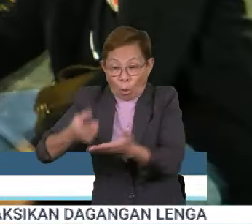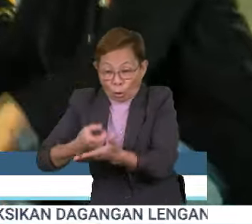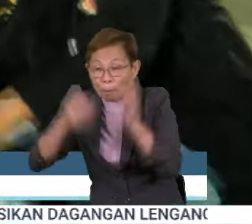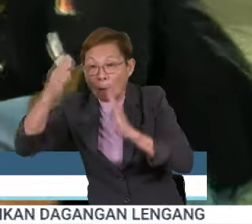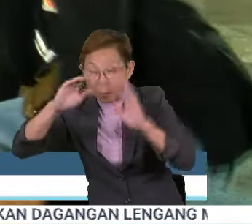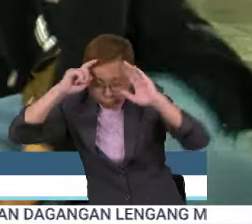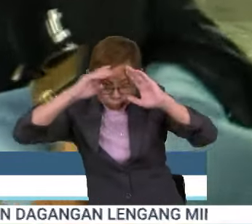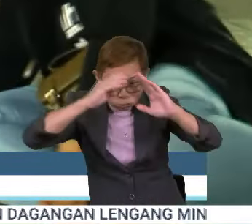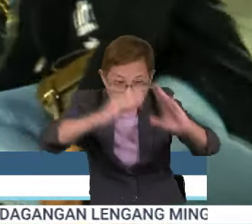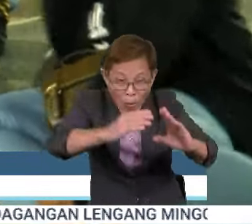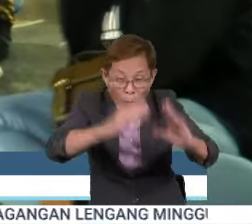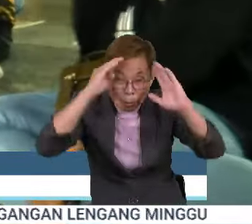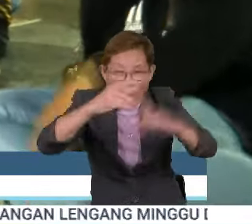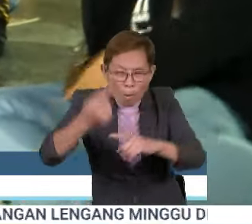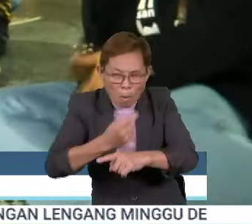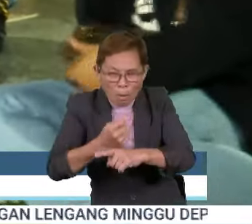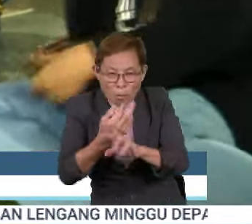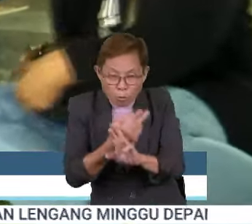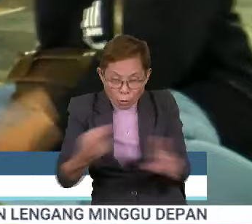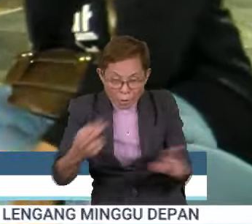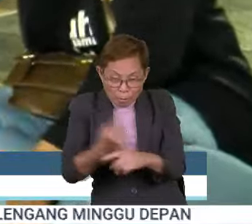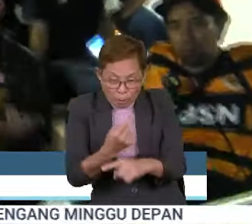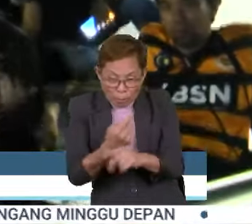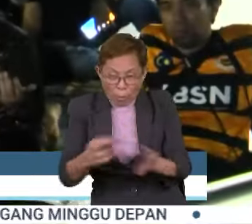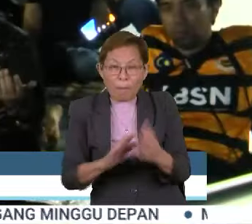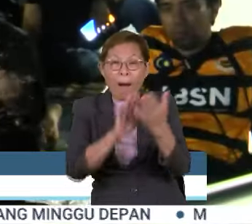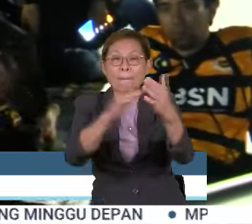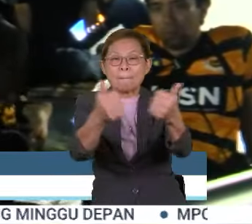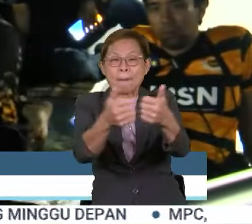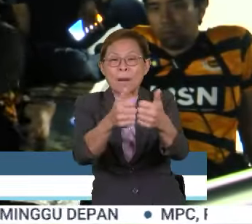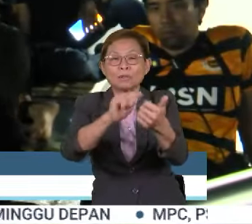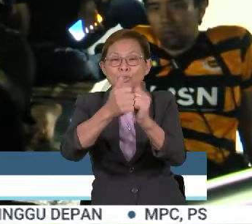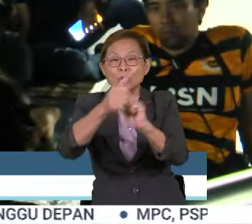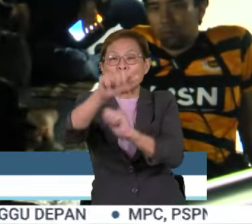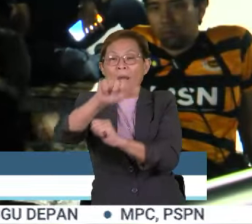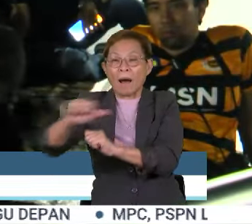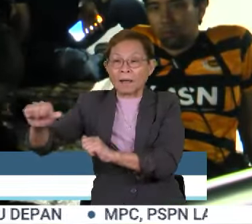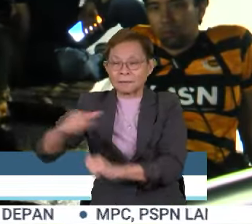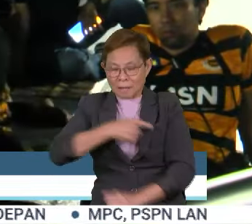negara harus menumpukkan fokus dan latihan persediaan bagi menghadapi kejujuran